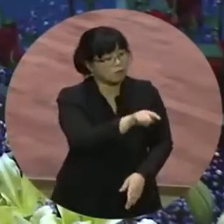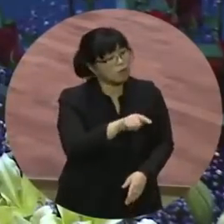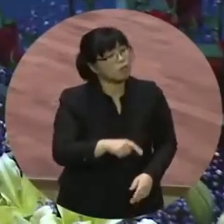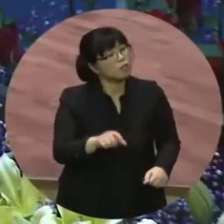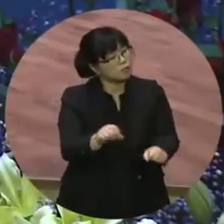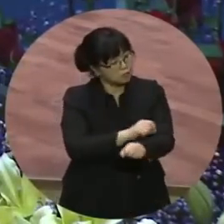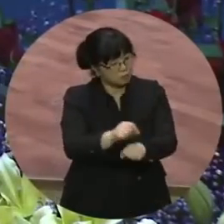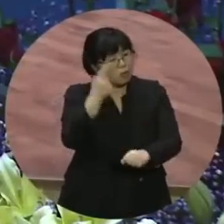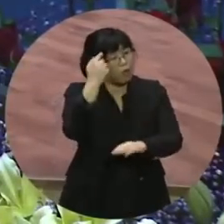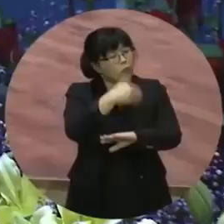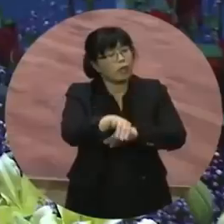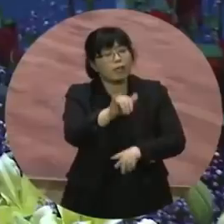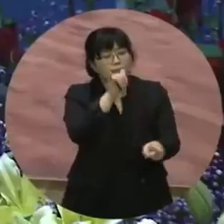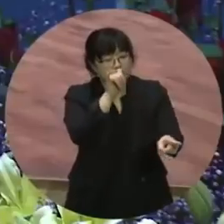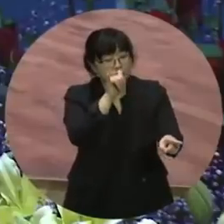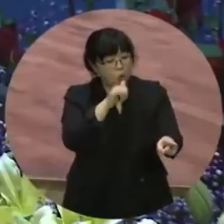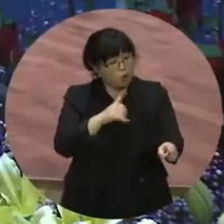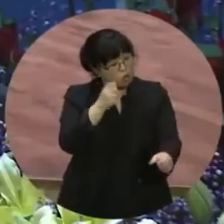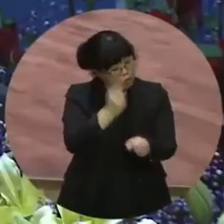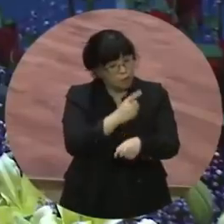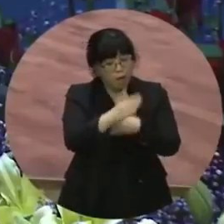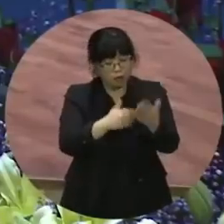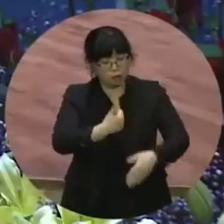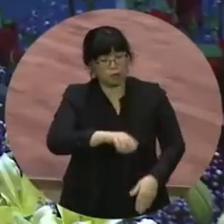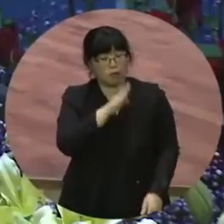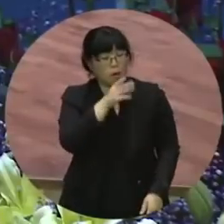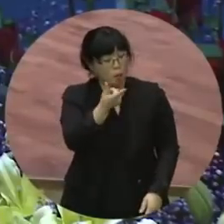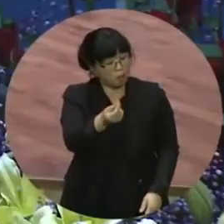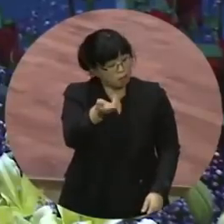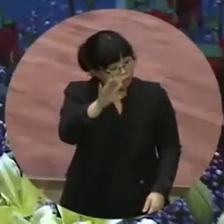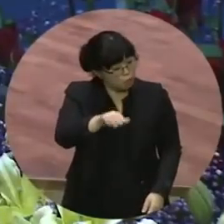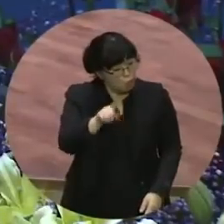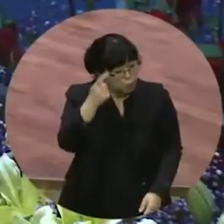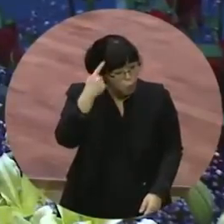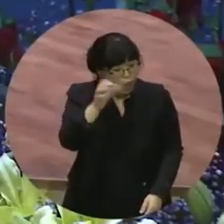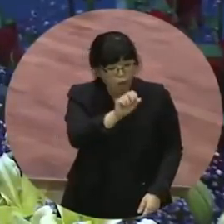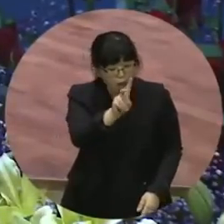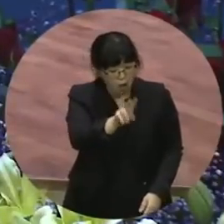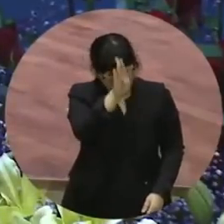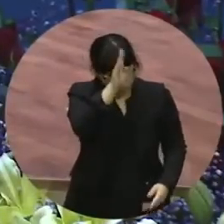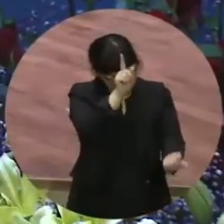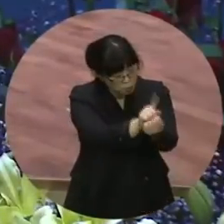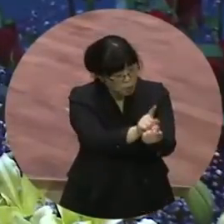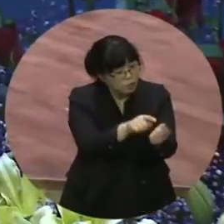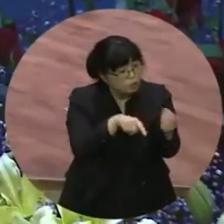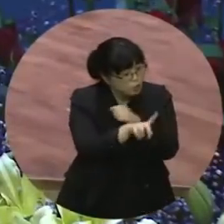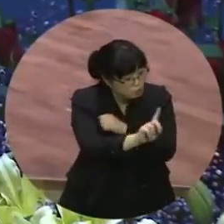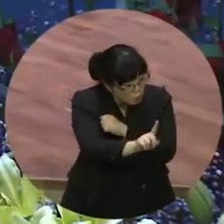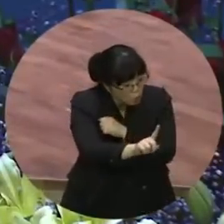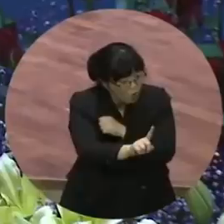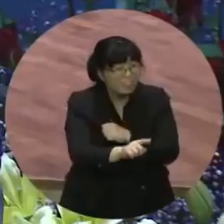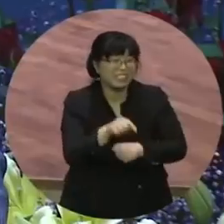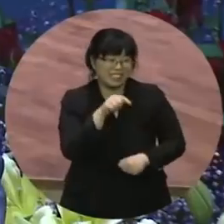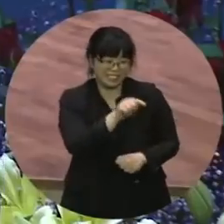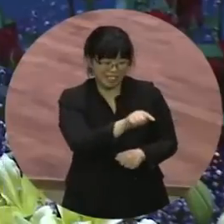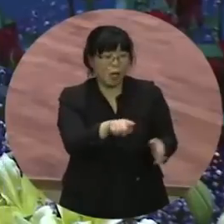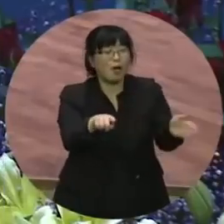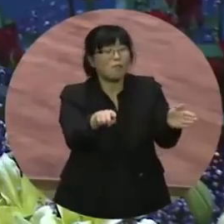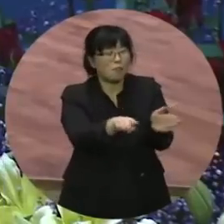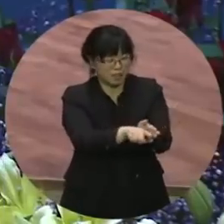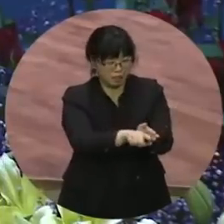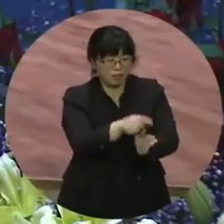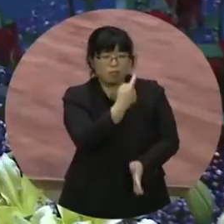빛의 자녀로 빛의 사자로 살수록 빛으로 빛이 뭐냐? 영향을 입히는 것이다. 내가 못된